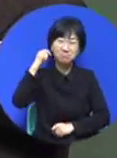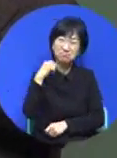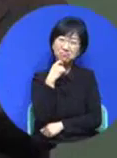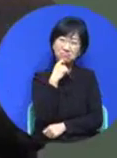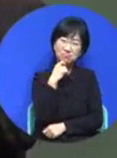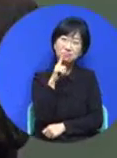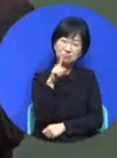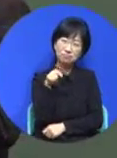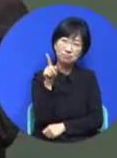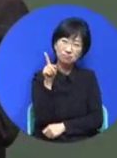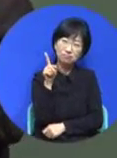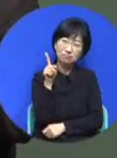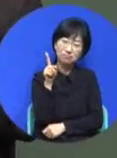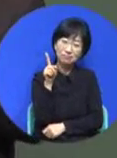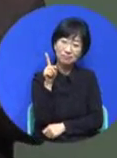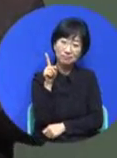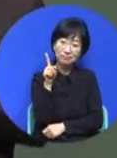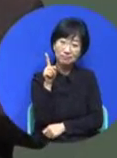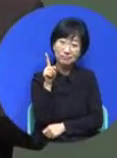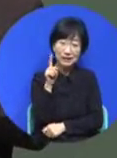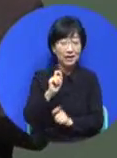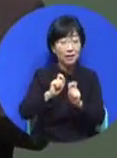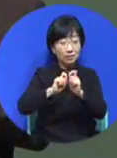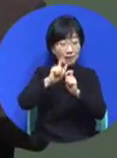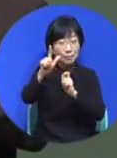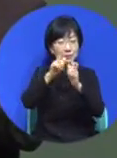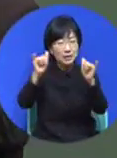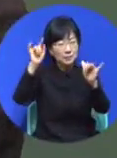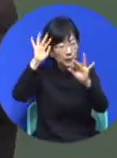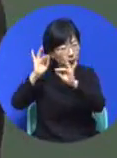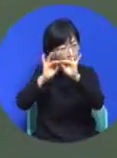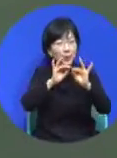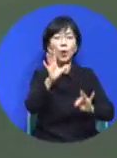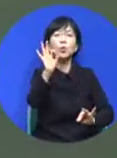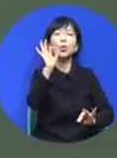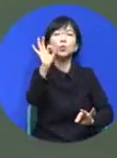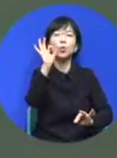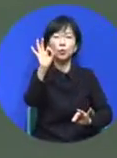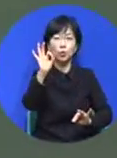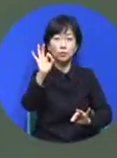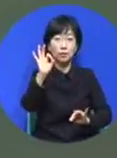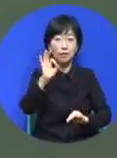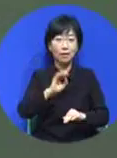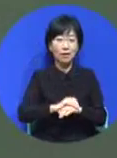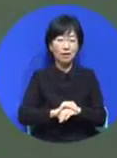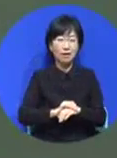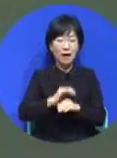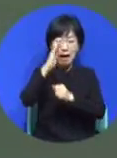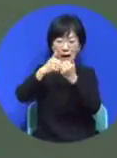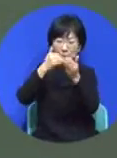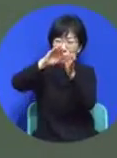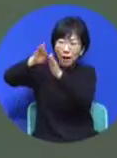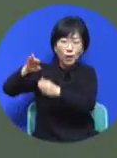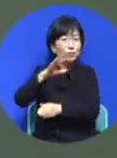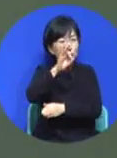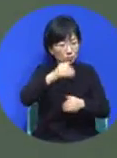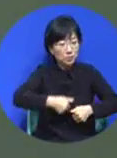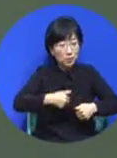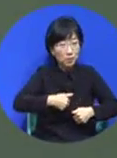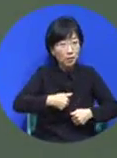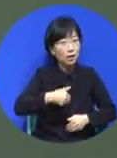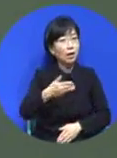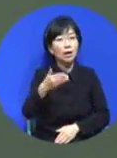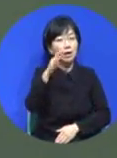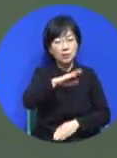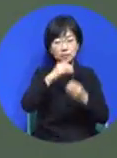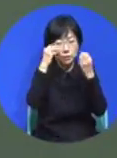And perhaps they are right. 많은 사람이 그렇게 생각합니다. So many people think this way. 이건 하나님이지 실제는 그게 아닙니다. Yes, they say God, God